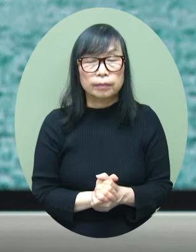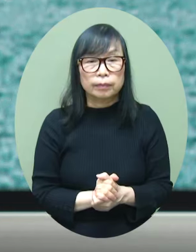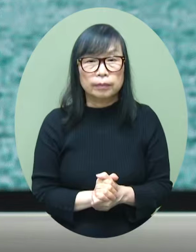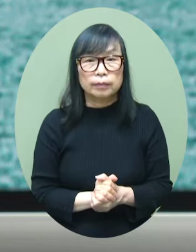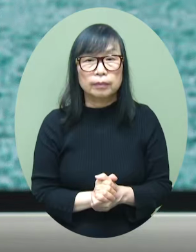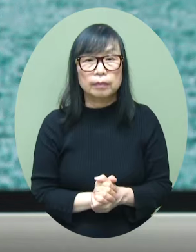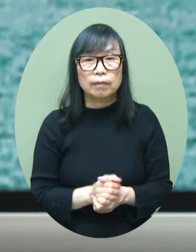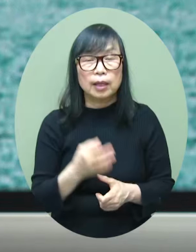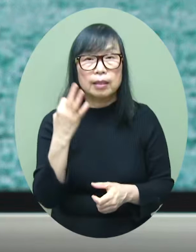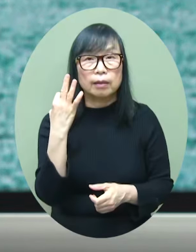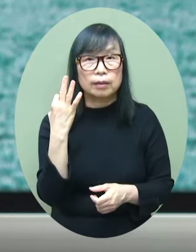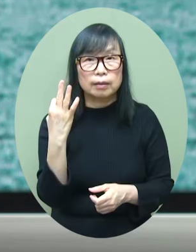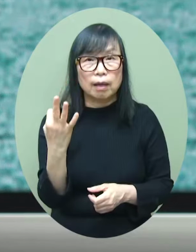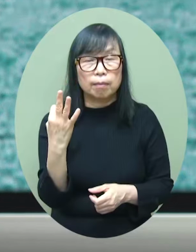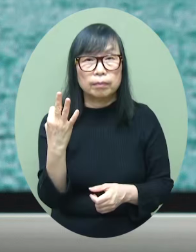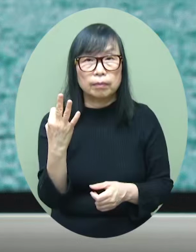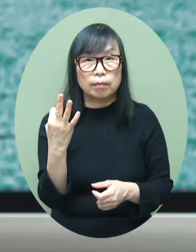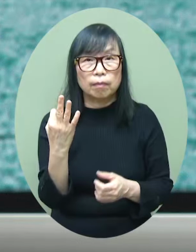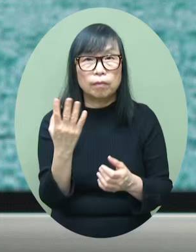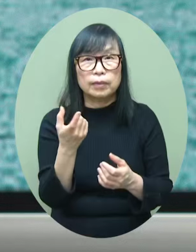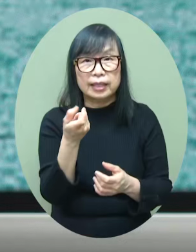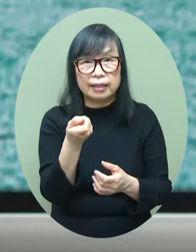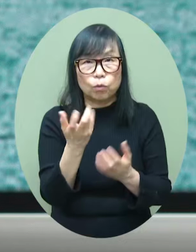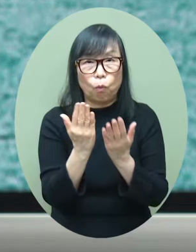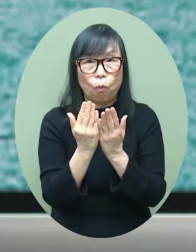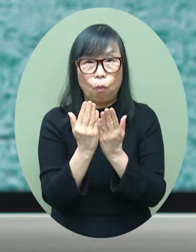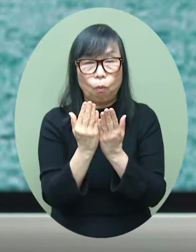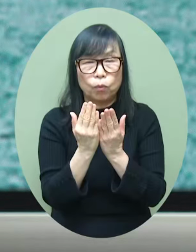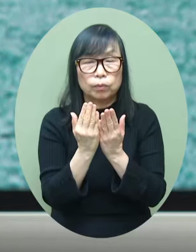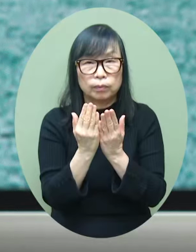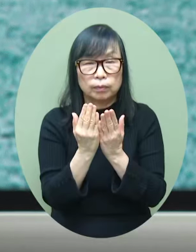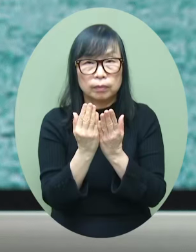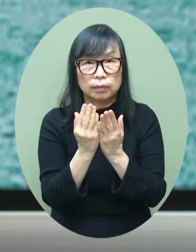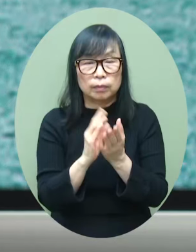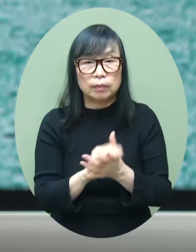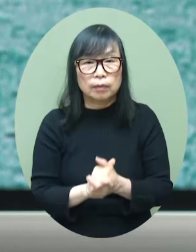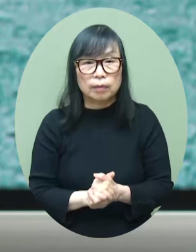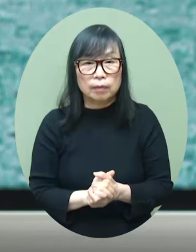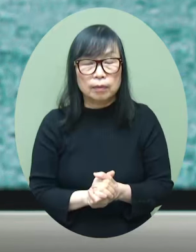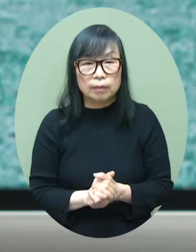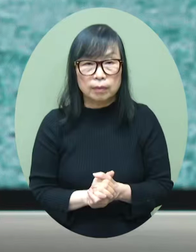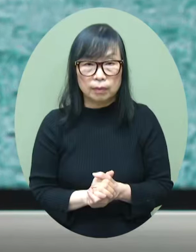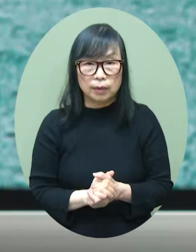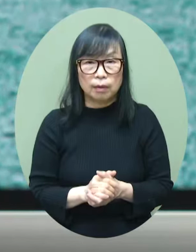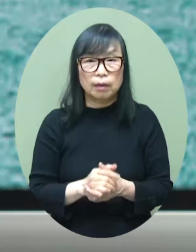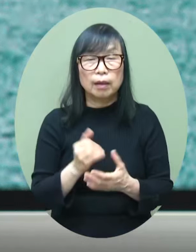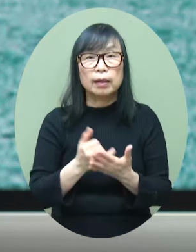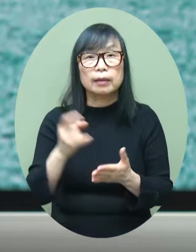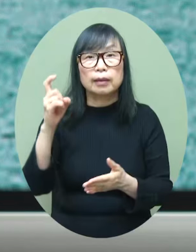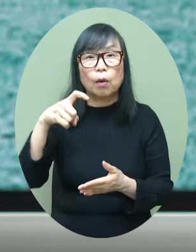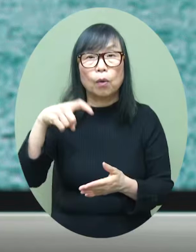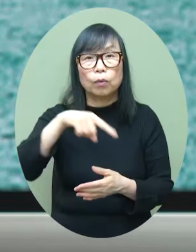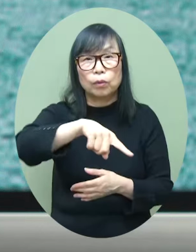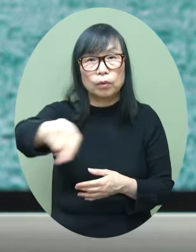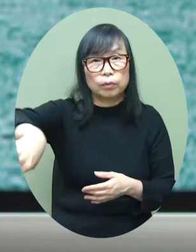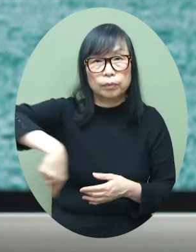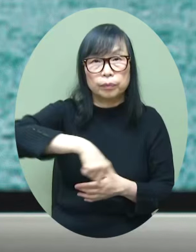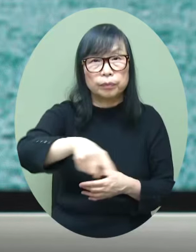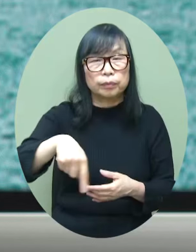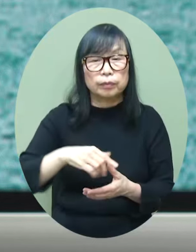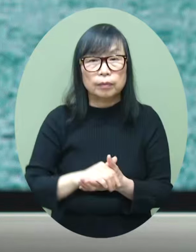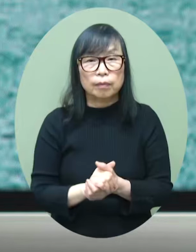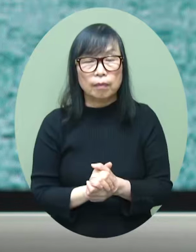嗰三間都係小學嚟嘅，嚇，都喺九龍區咯。先，依